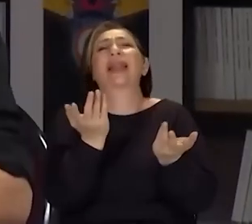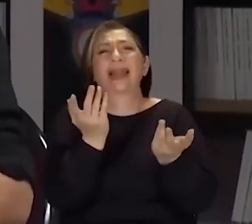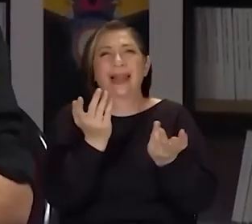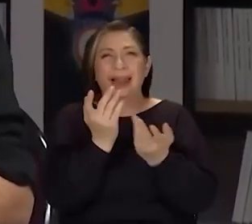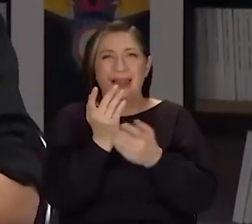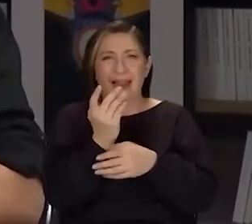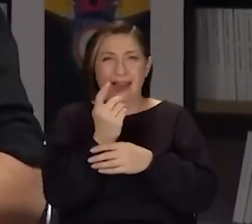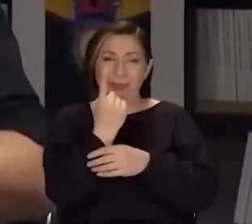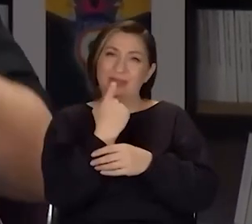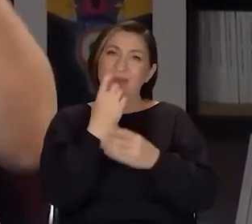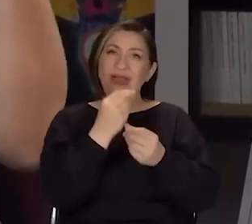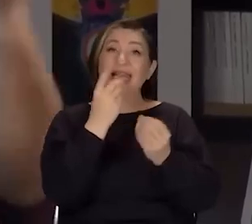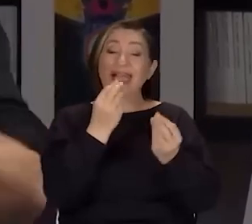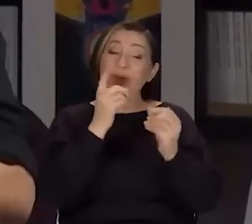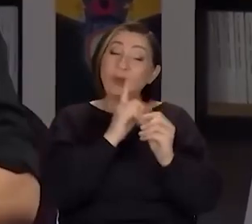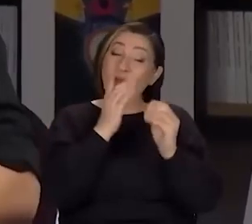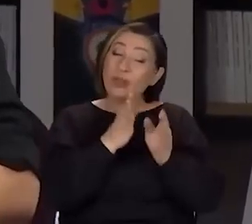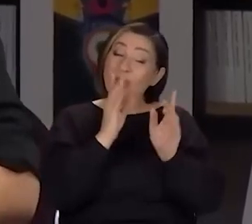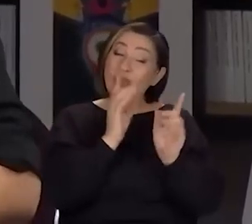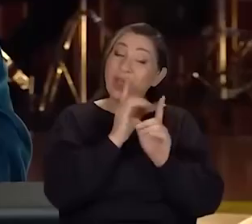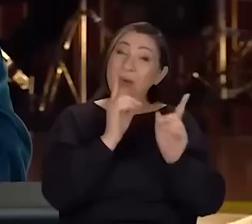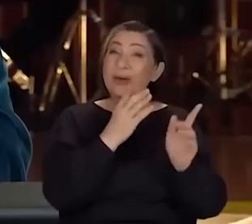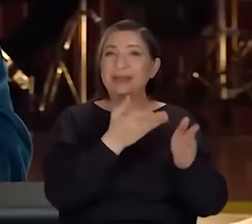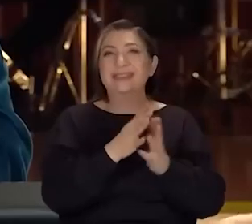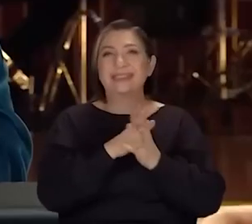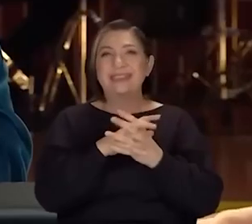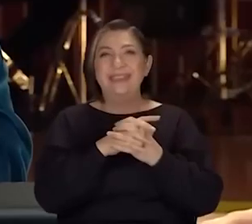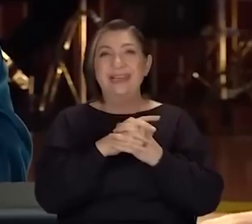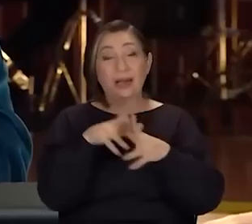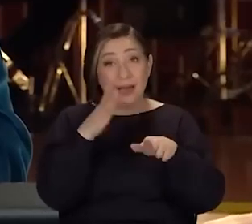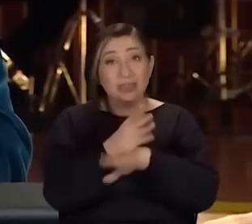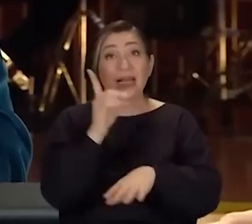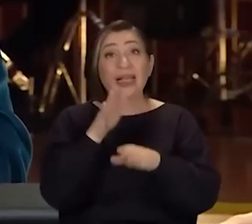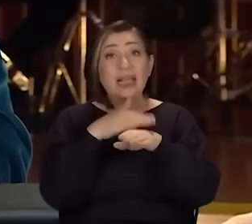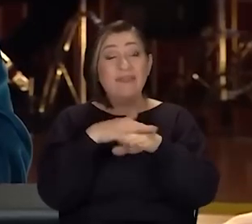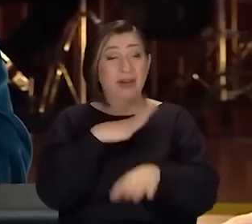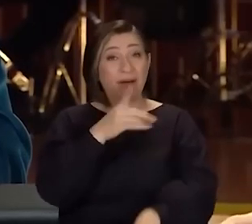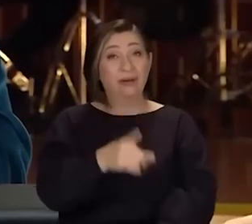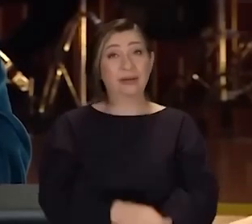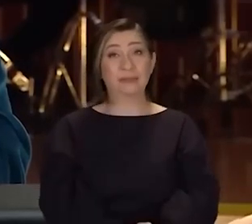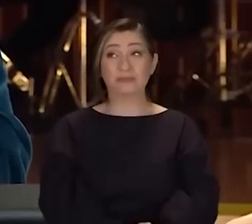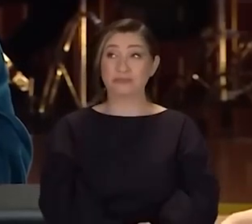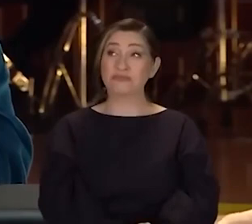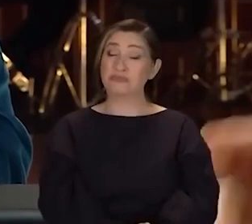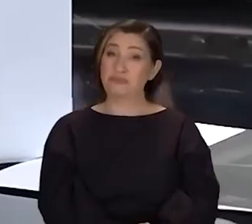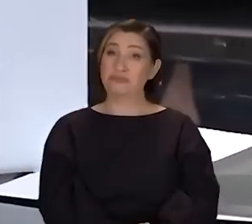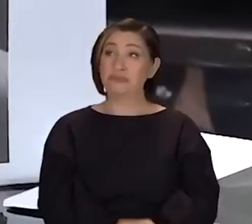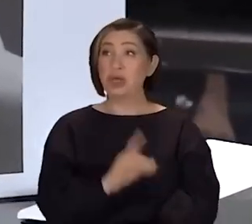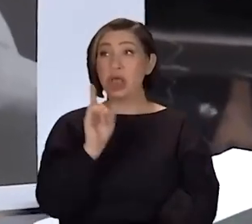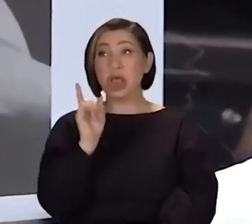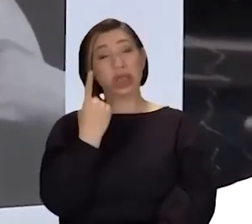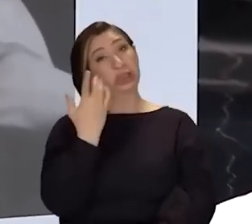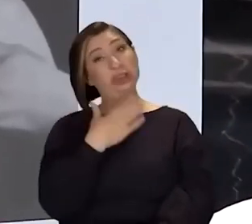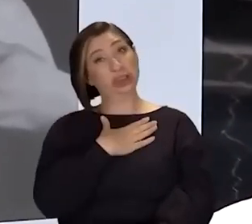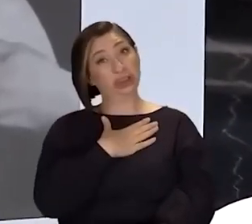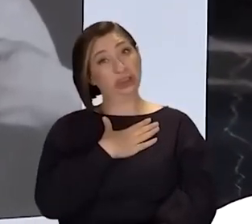onun için söylediniz yani. Bu yavru tabii değil. Yavru kedi anlamaz mı? Hakikaten Allah kedi var orada. Allah. Evet. Yani ilginç